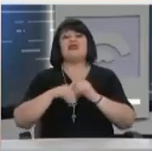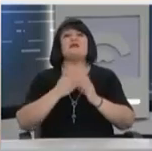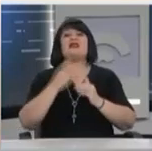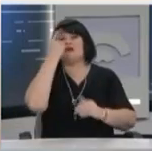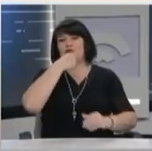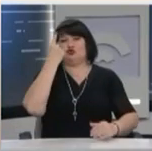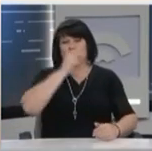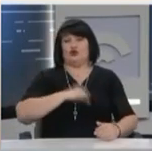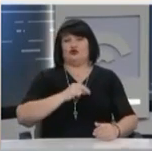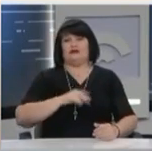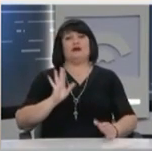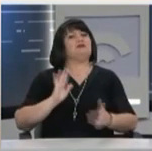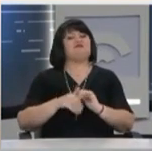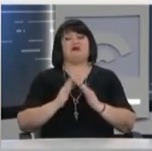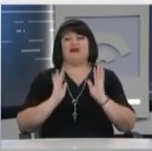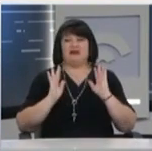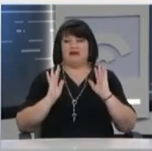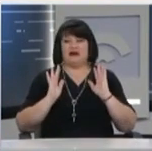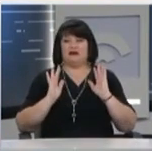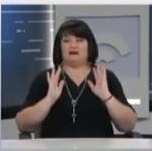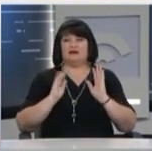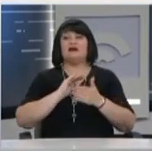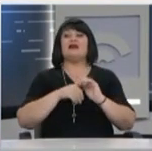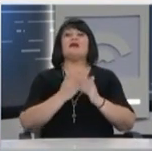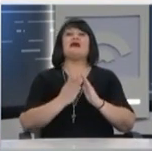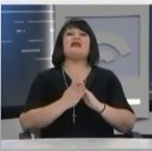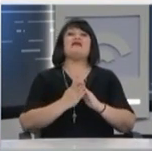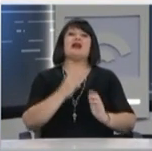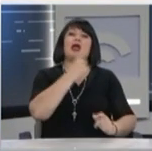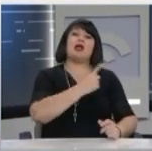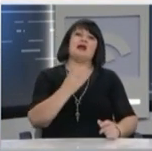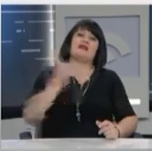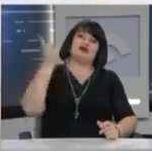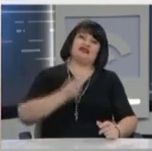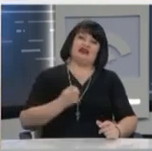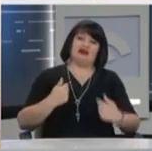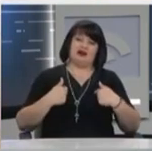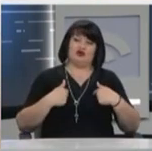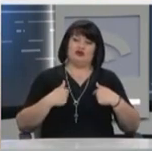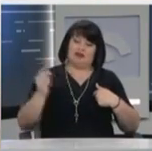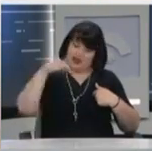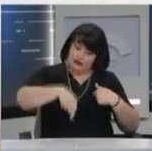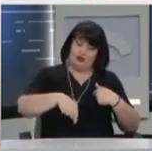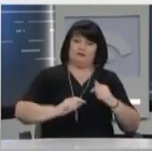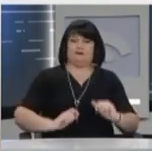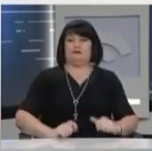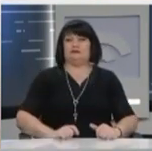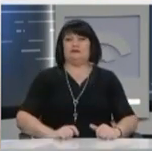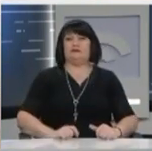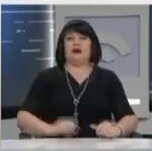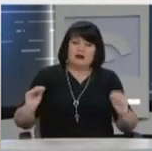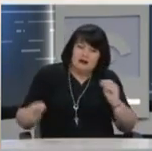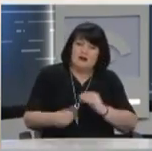το προσωπικό μας συμφέρον. Δεν μας ενδιαφέρει το πάτε στο 1 ή στο 2%. Γιατί θα είμαστε στη Βουλή. Να μην πούμε